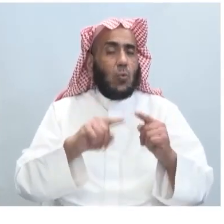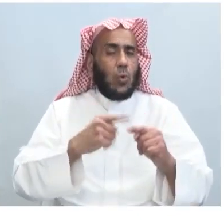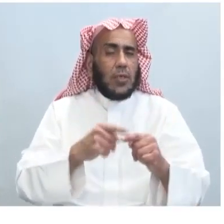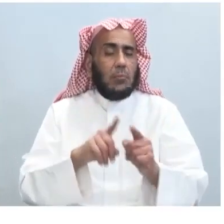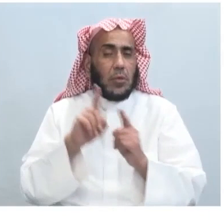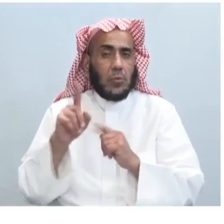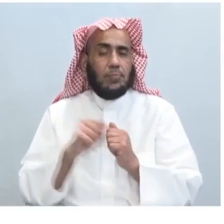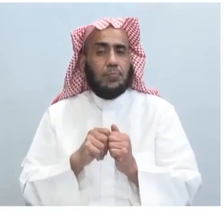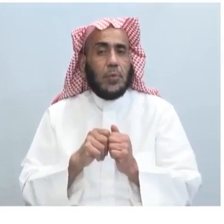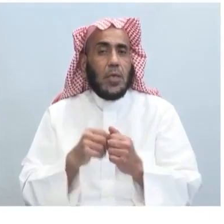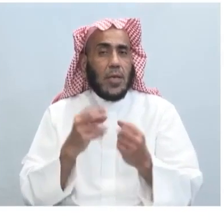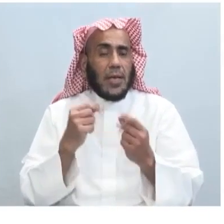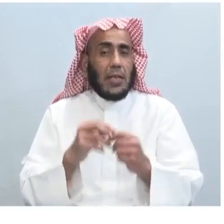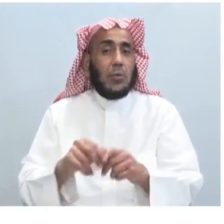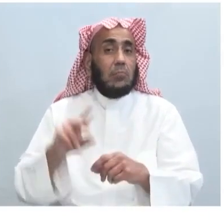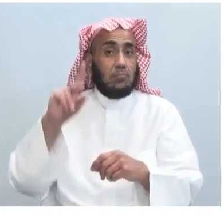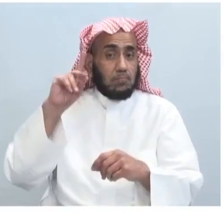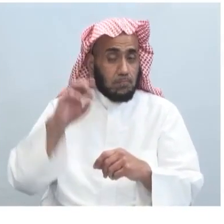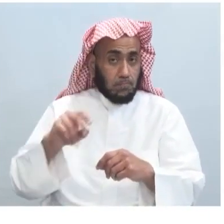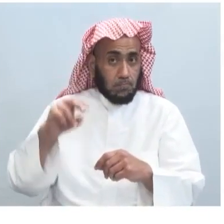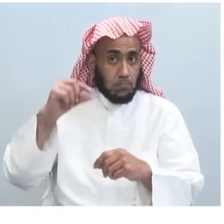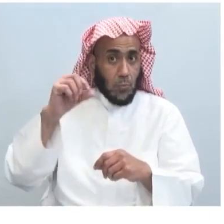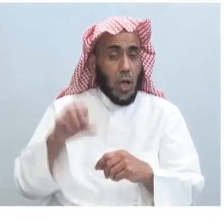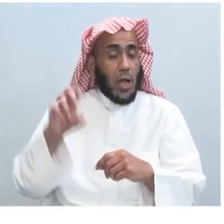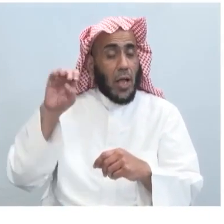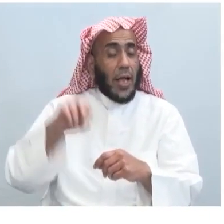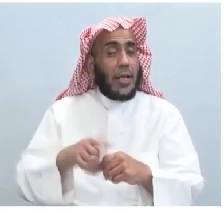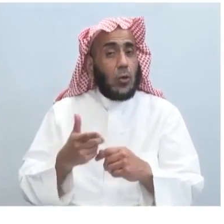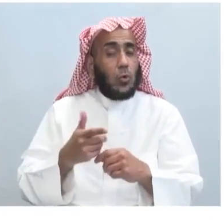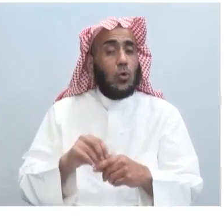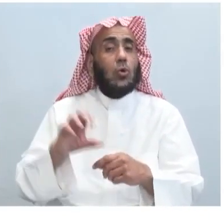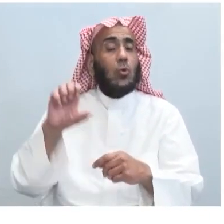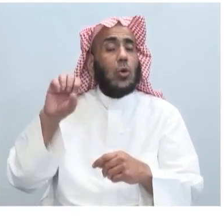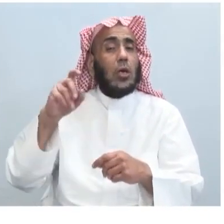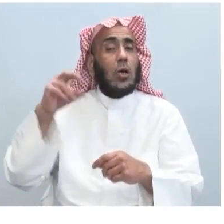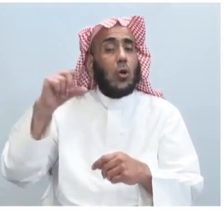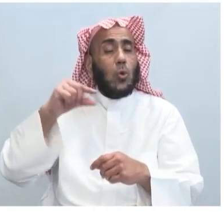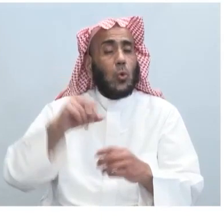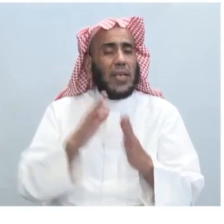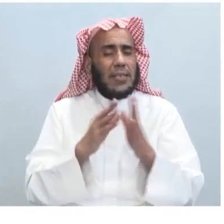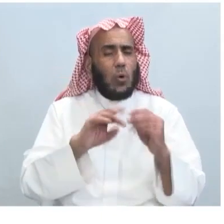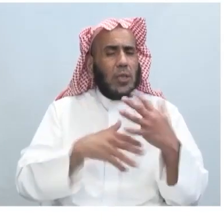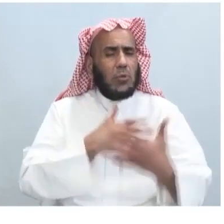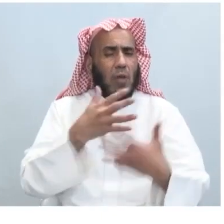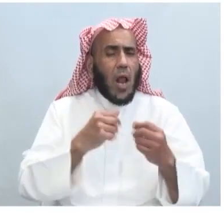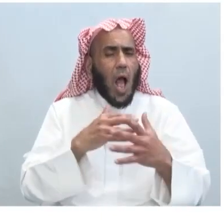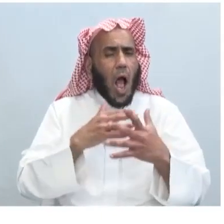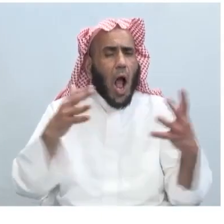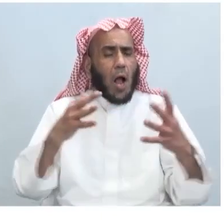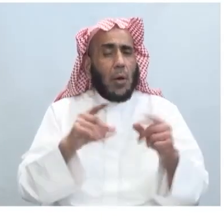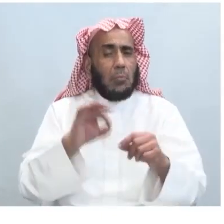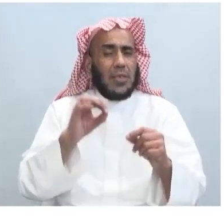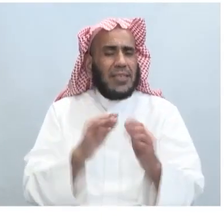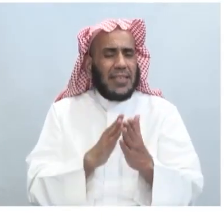تكون قيمه الكي اي كيو اقل من الواحد تراكيز المواد المتفاعله اكبر هنا من